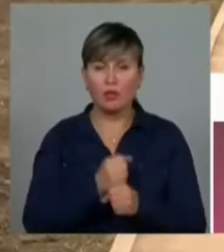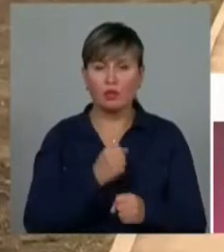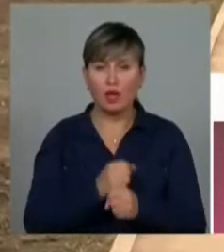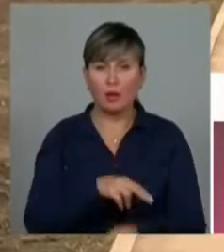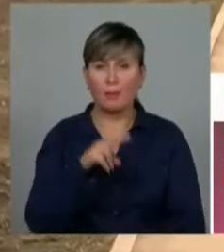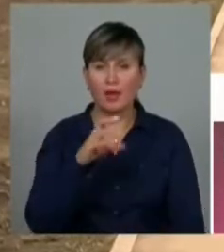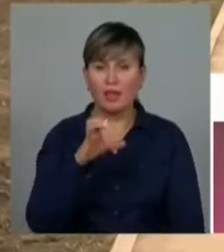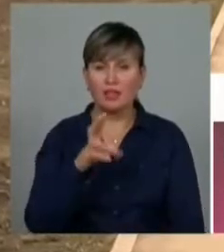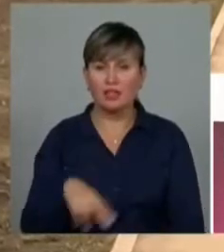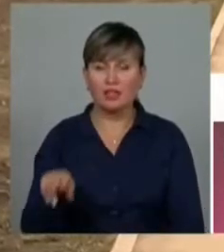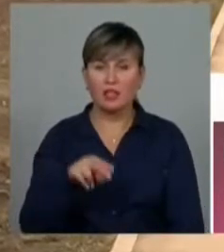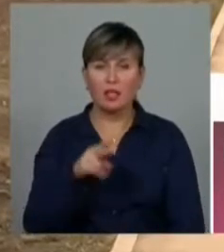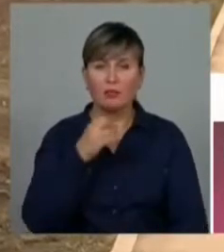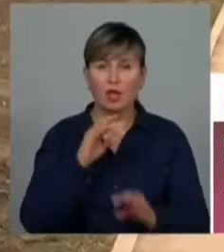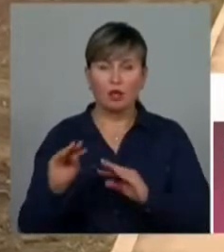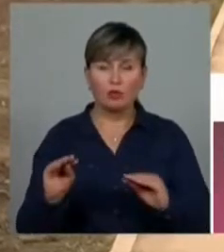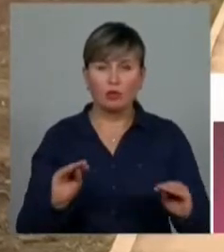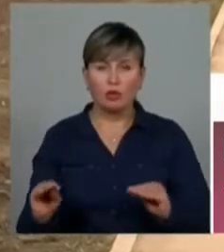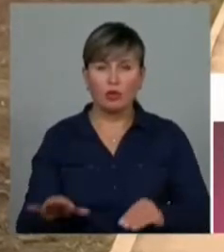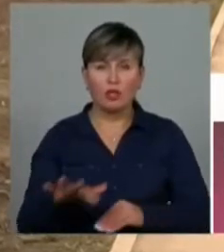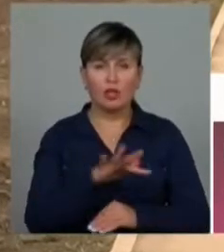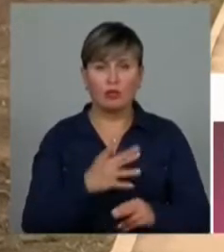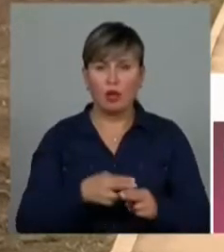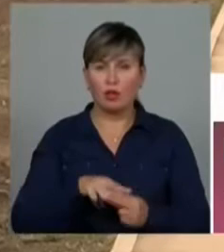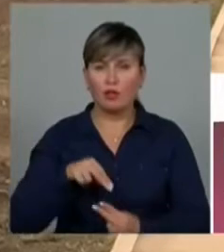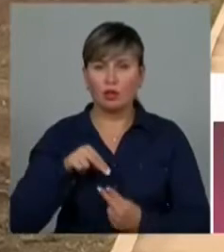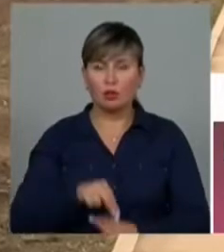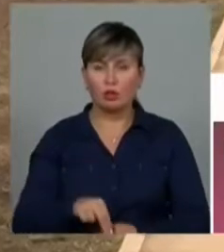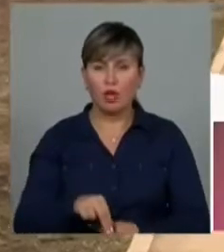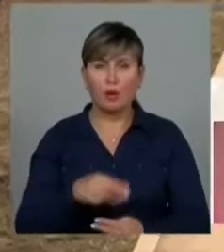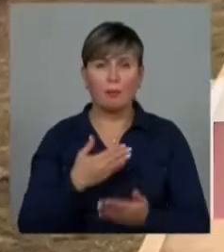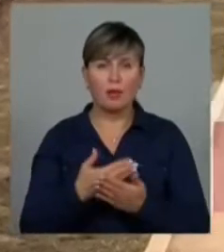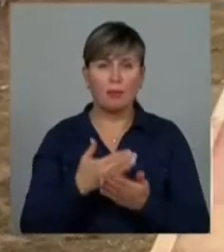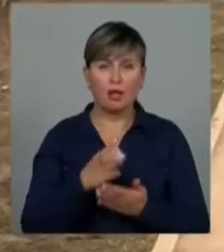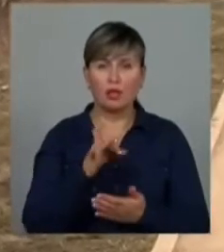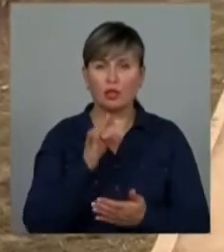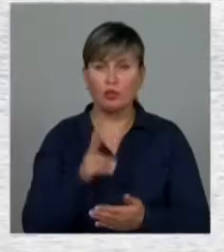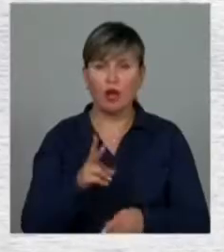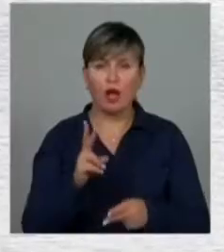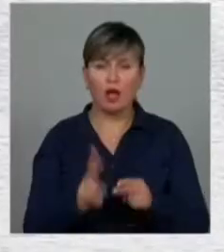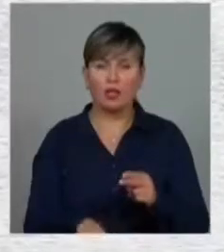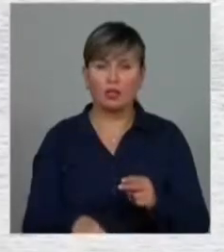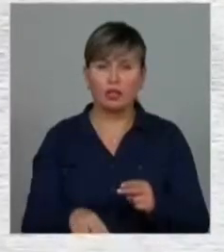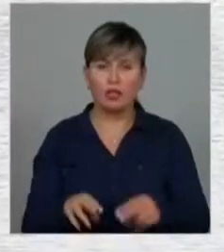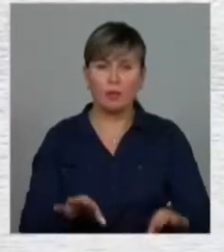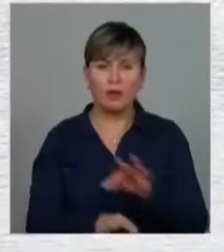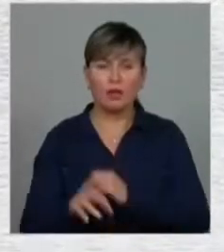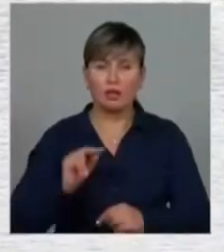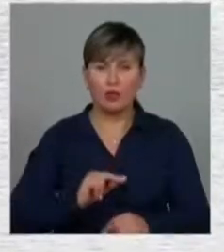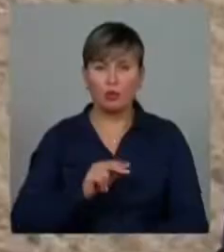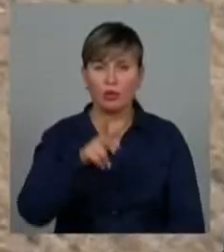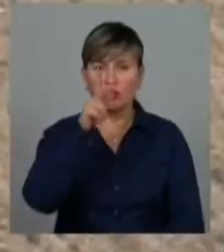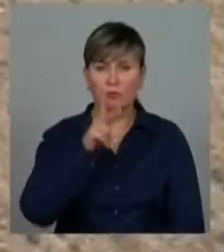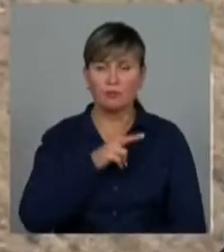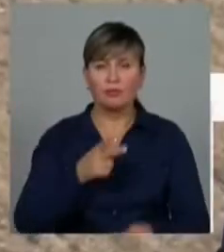проектно-сметная документация по благоустройству территории данного пруда. Примерный срок окончания проектных работ – 3 месяца.